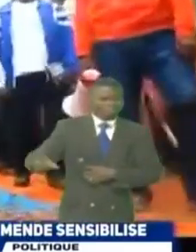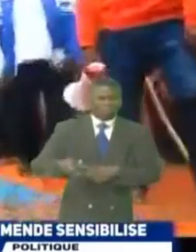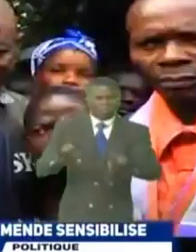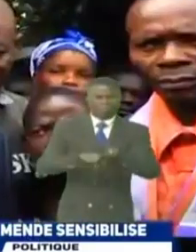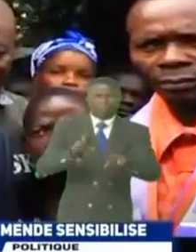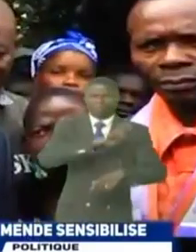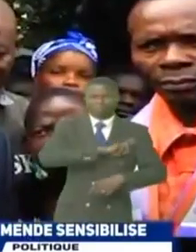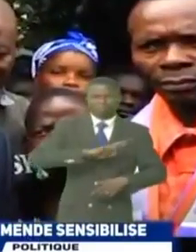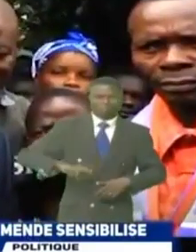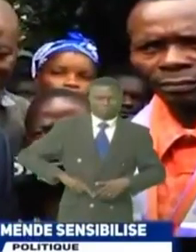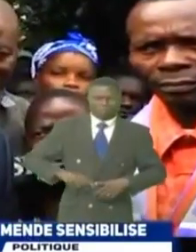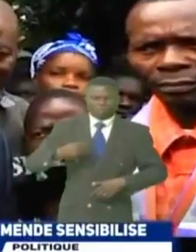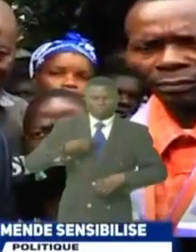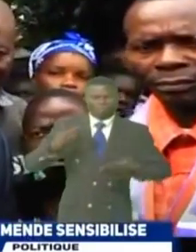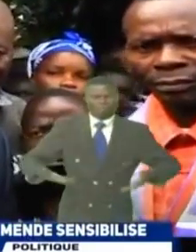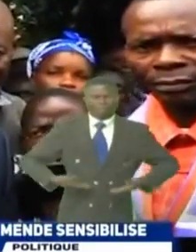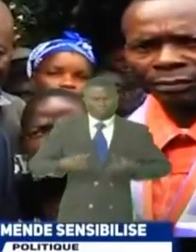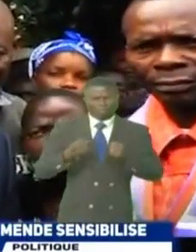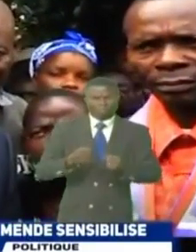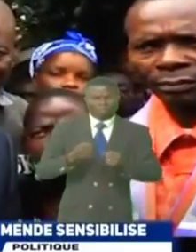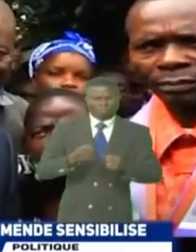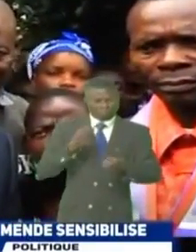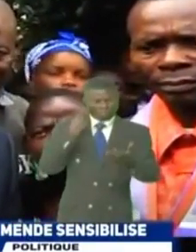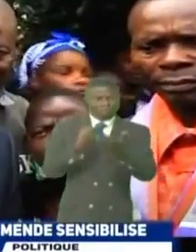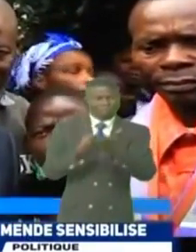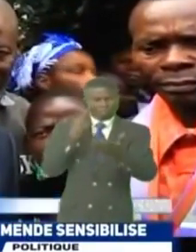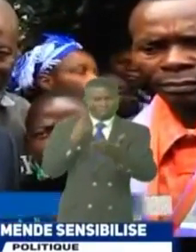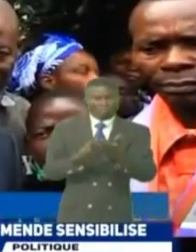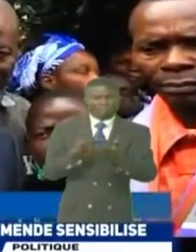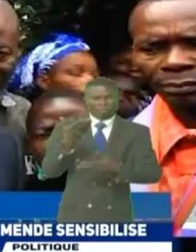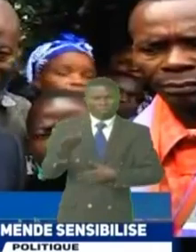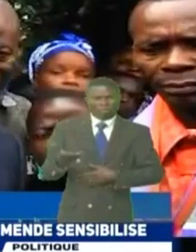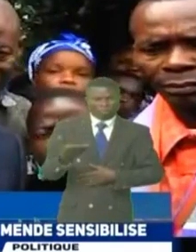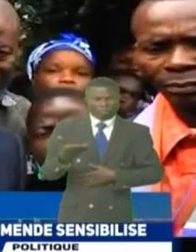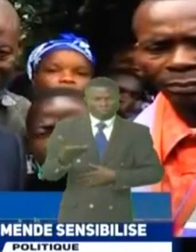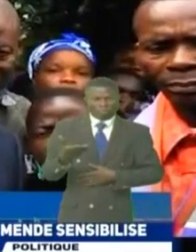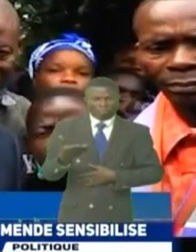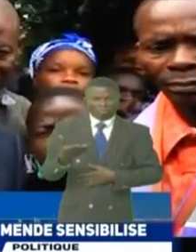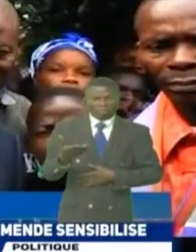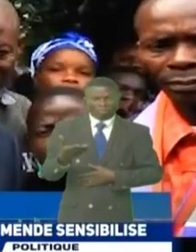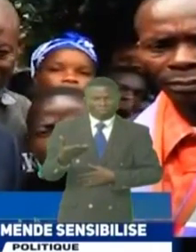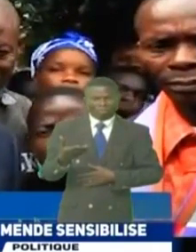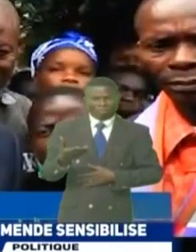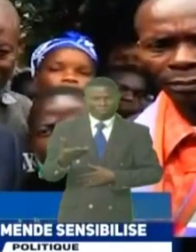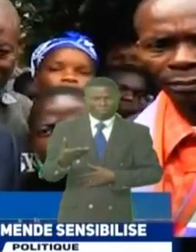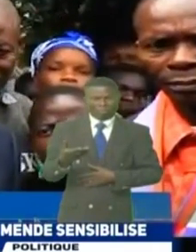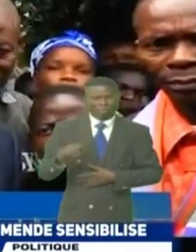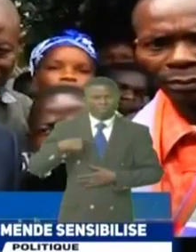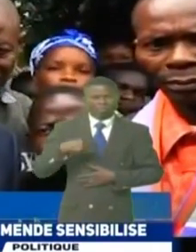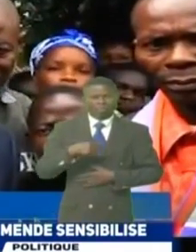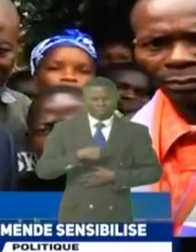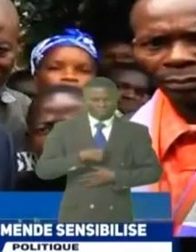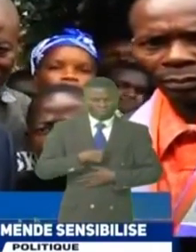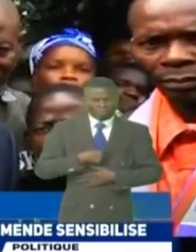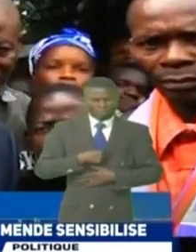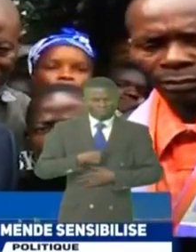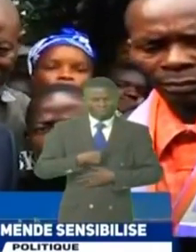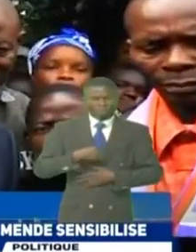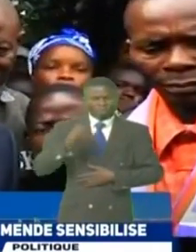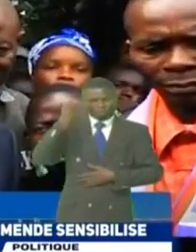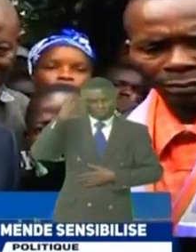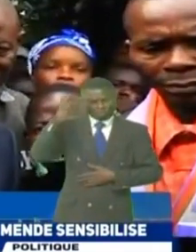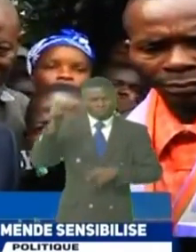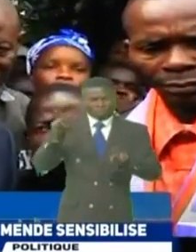roi. Et je suis heureux de constater que nous respirons le même air avec